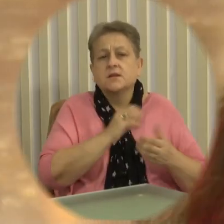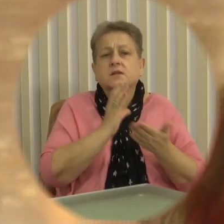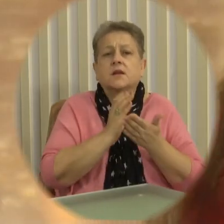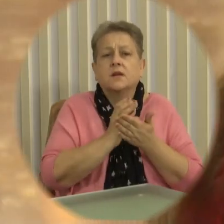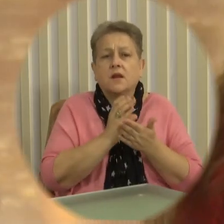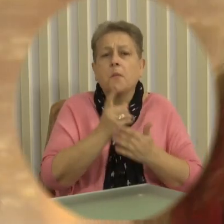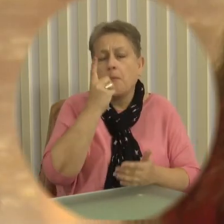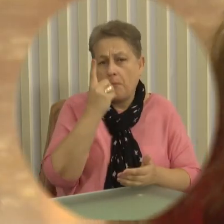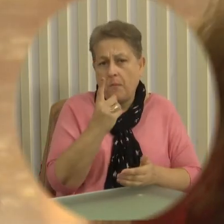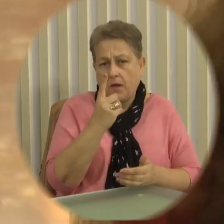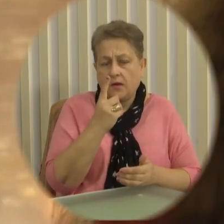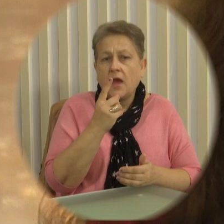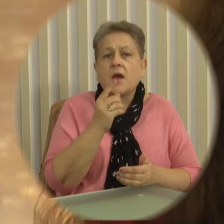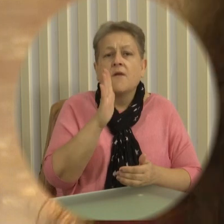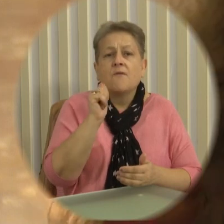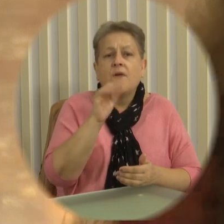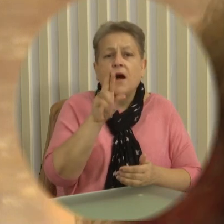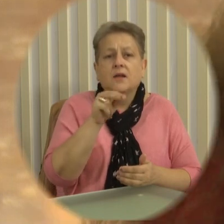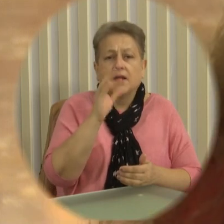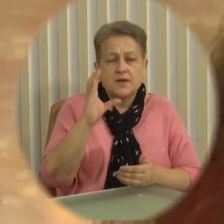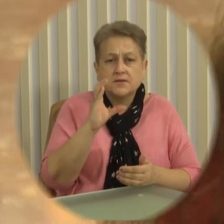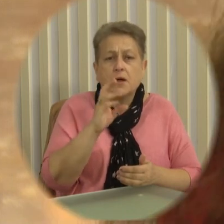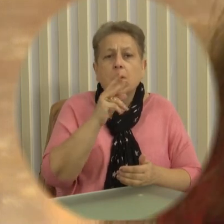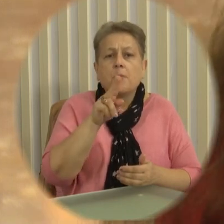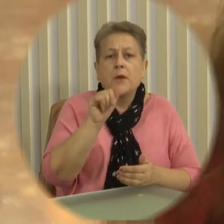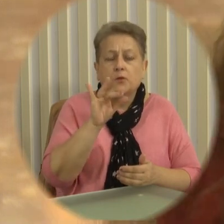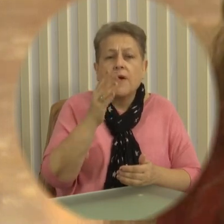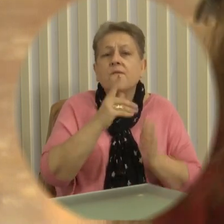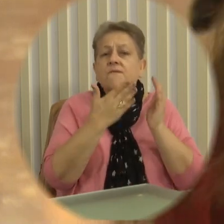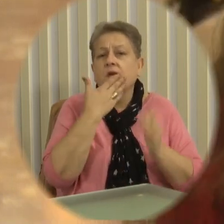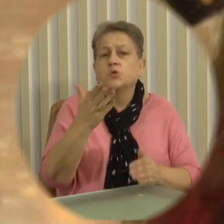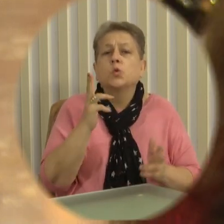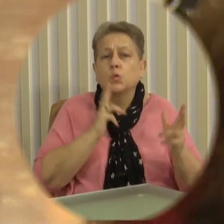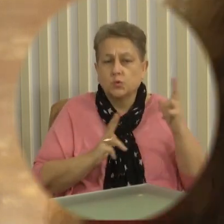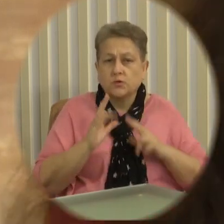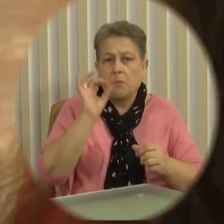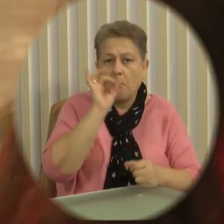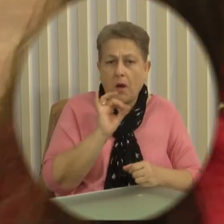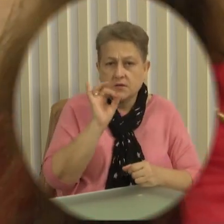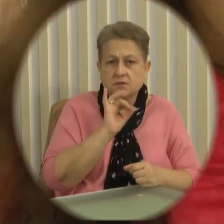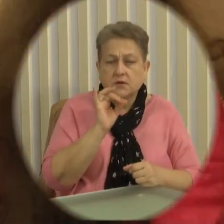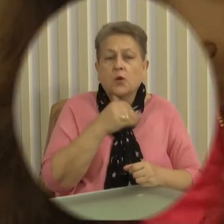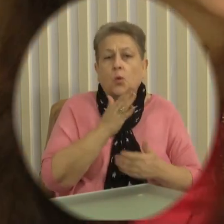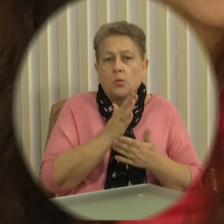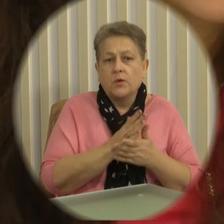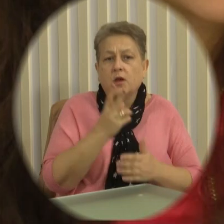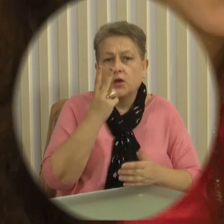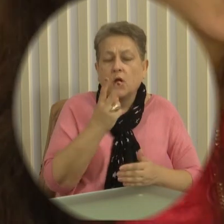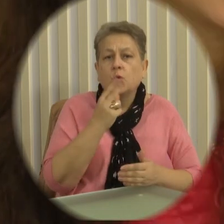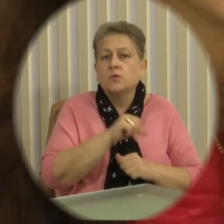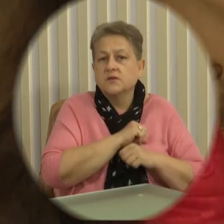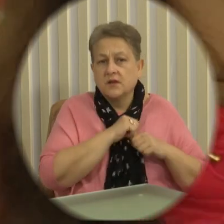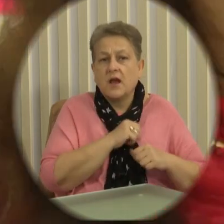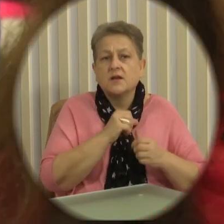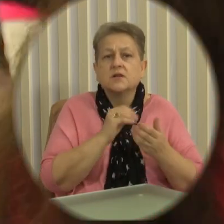գրքերից մեկի, Վարդգես Պետրոսյանի «Վերջին ուսուցիչը» գրքի մասին, ունեի 2 սիրած